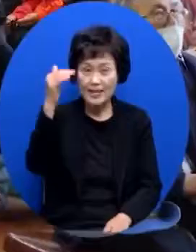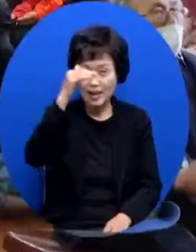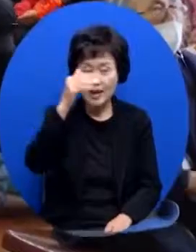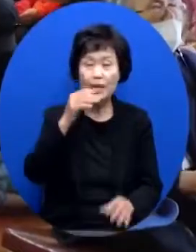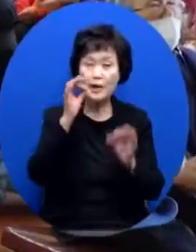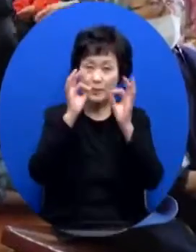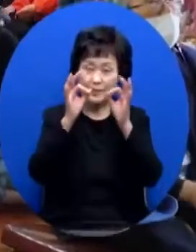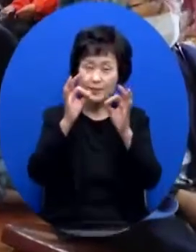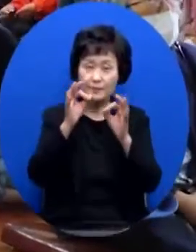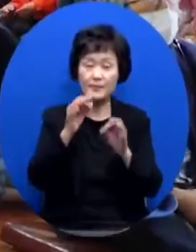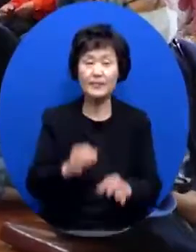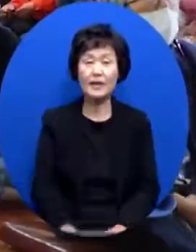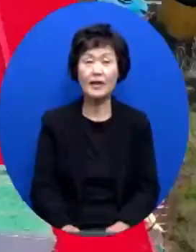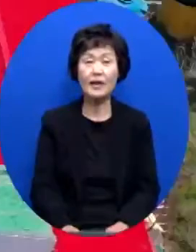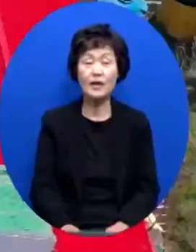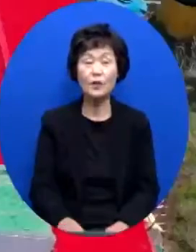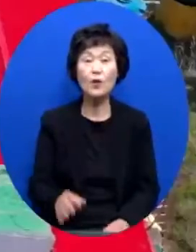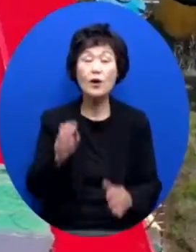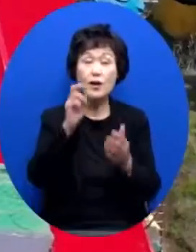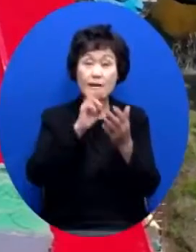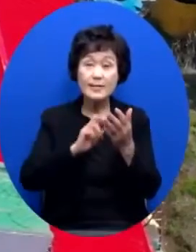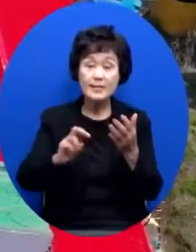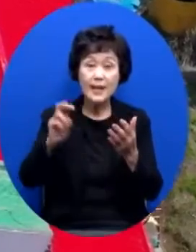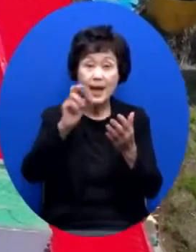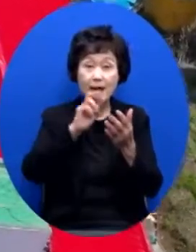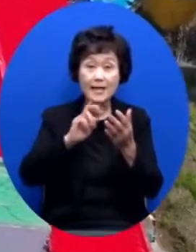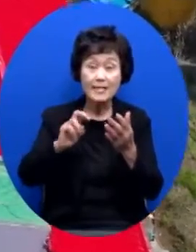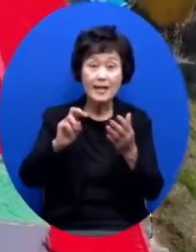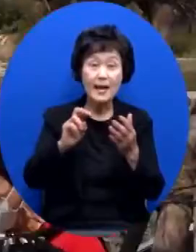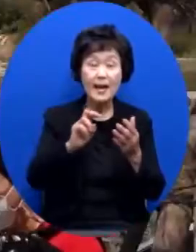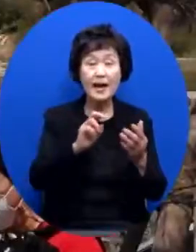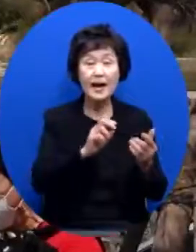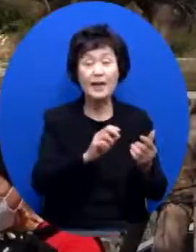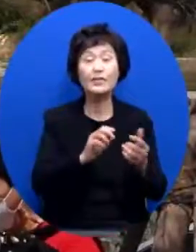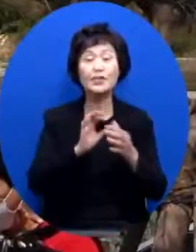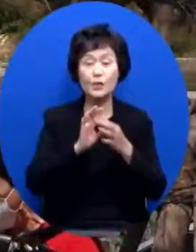순례자 정원에서도 찬양 버스킹을 펼치며 주민들과 찬양의 은혜를 나눴습니다.